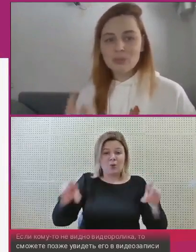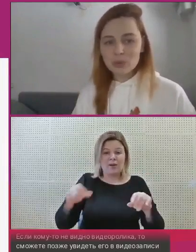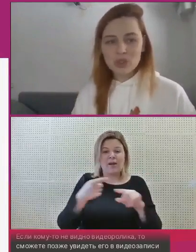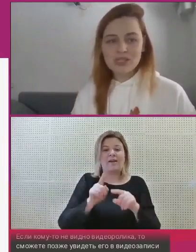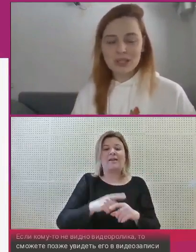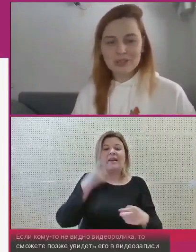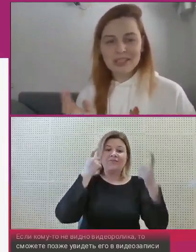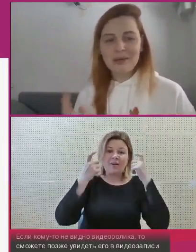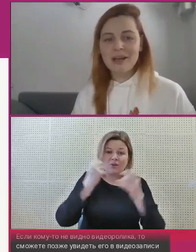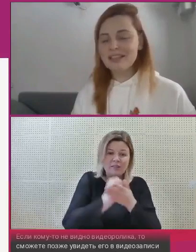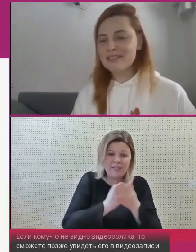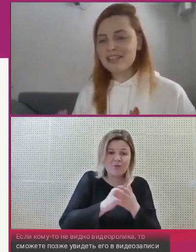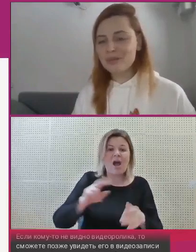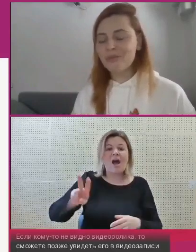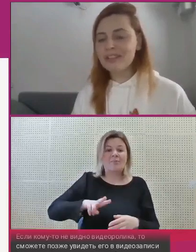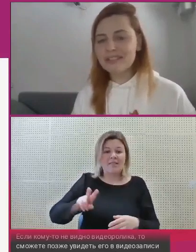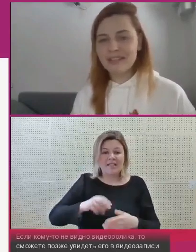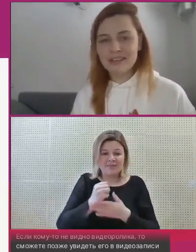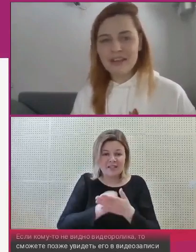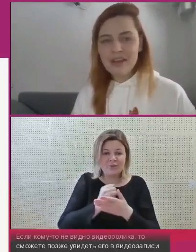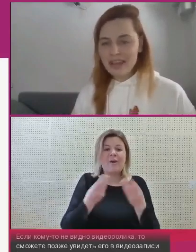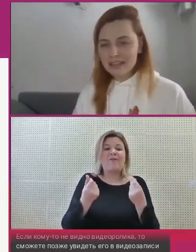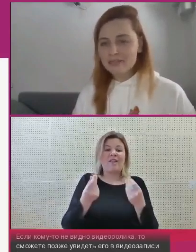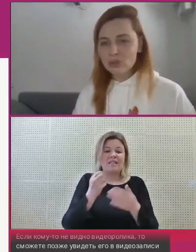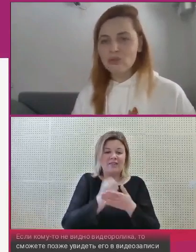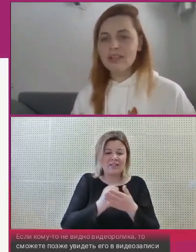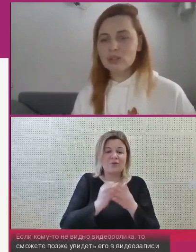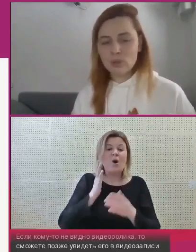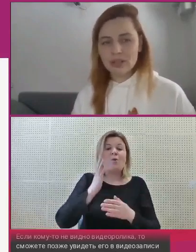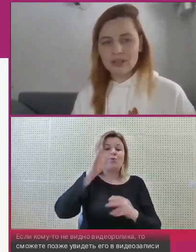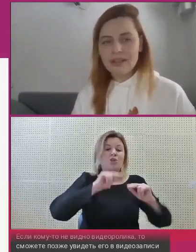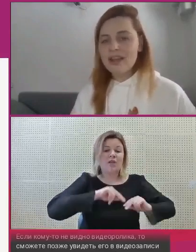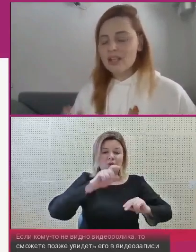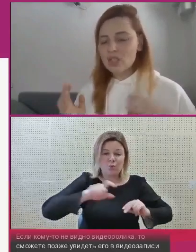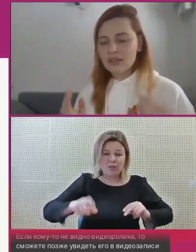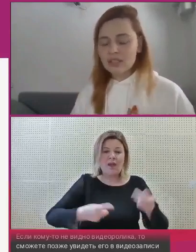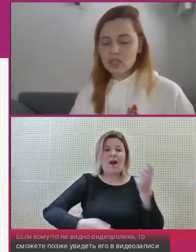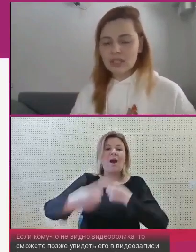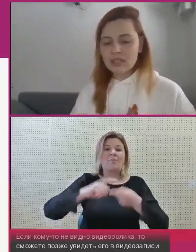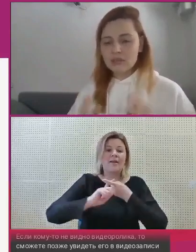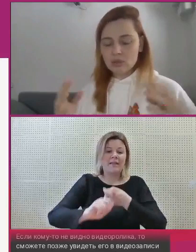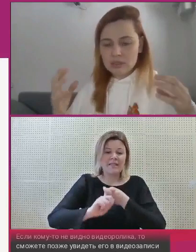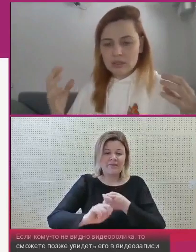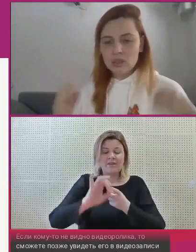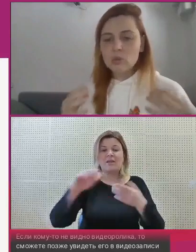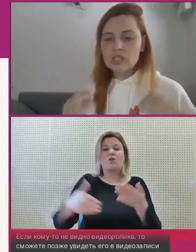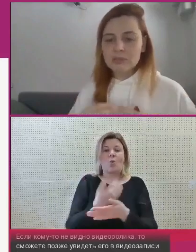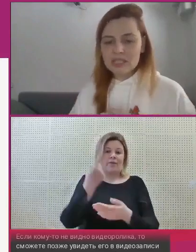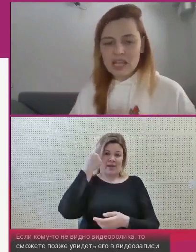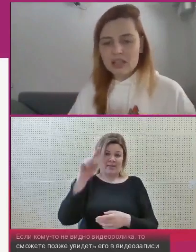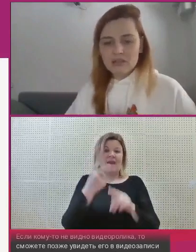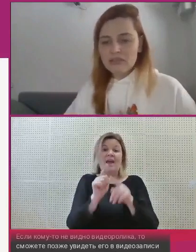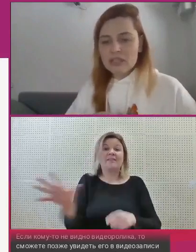ресурс, будущие сотрудники, обратная связь и новые идеи. Это все волонтеры. Человеческий, собственно,